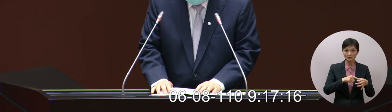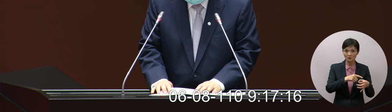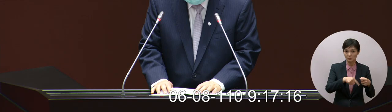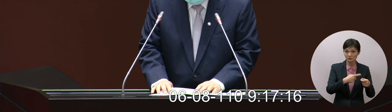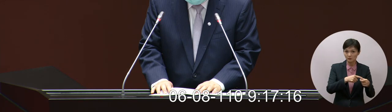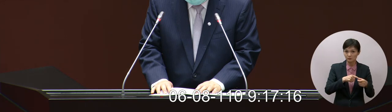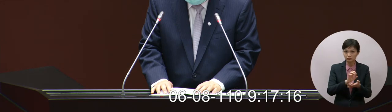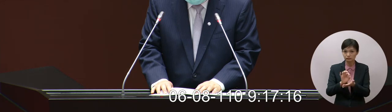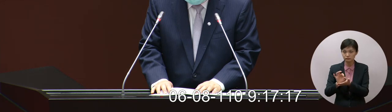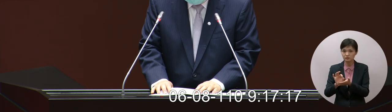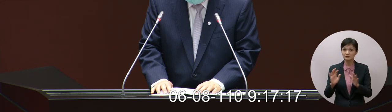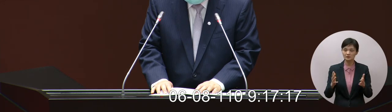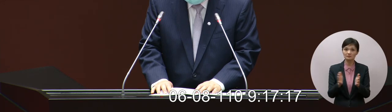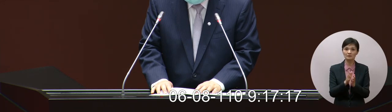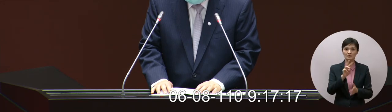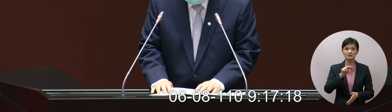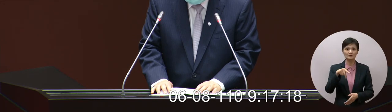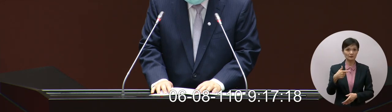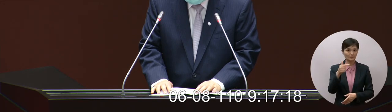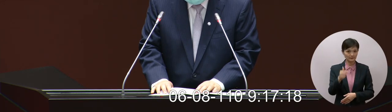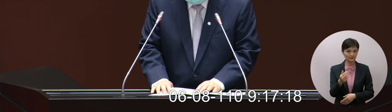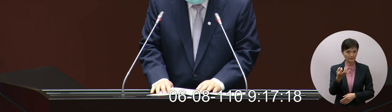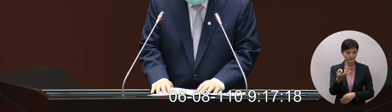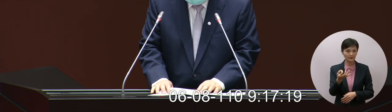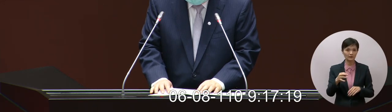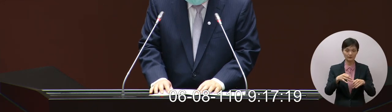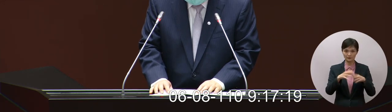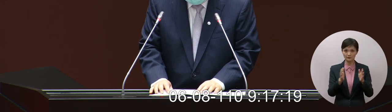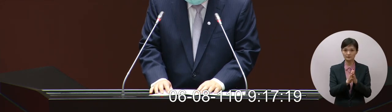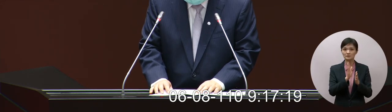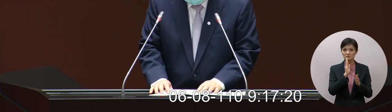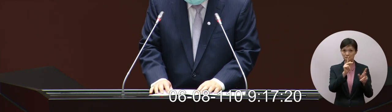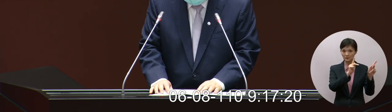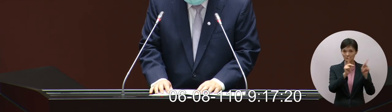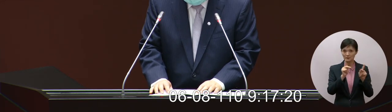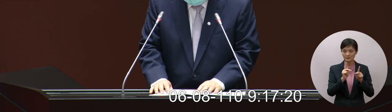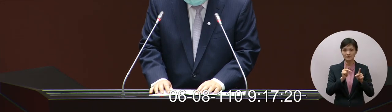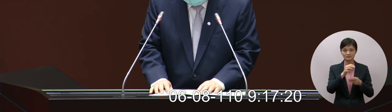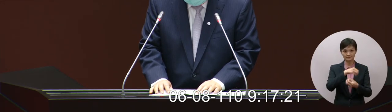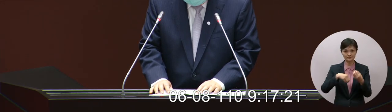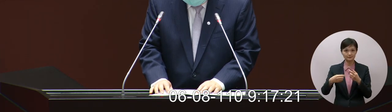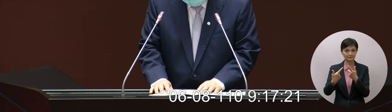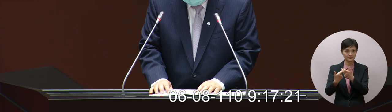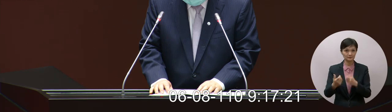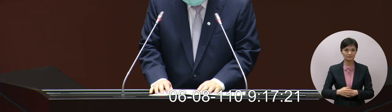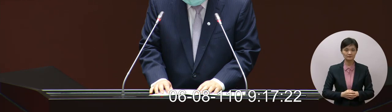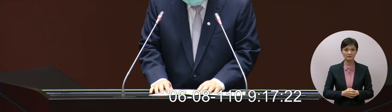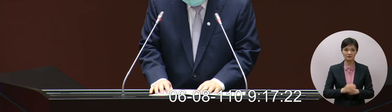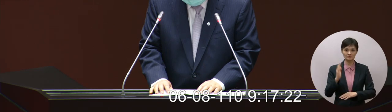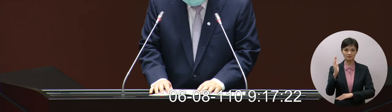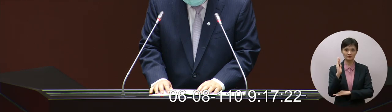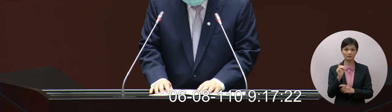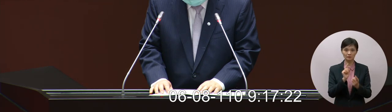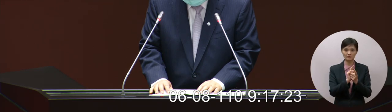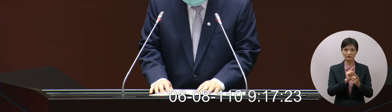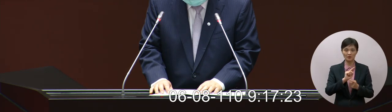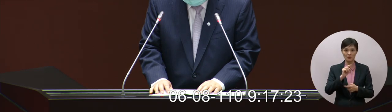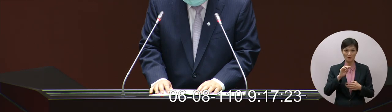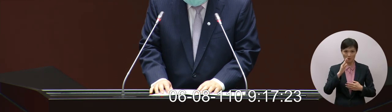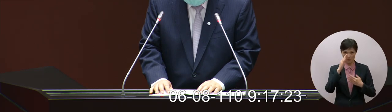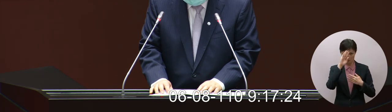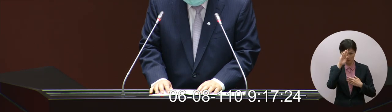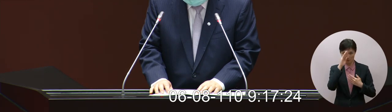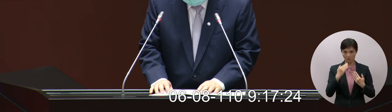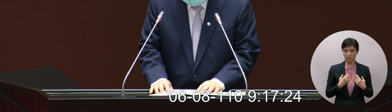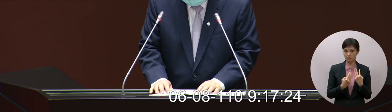员2600亿元。全数以举借债务支应。以上对于政府严重特殊传染性防治及纾